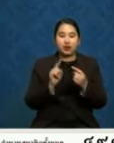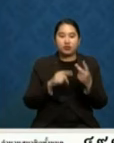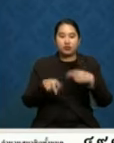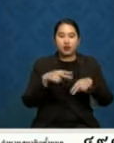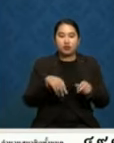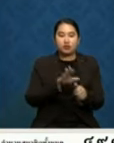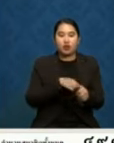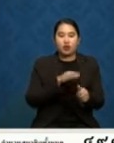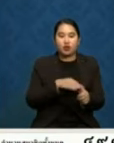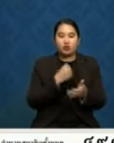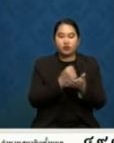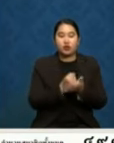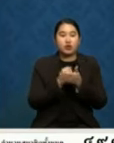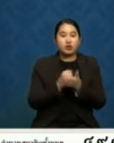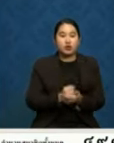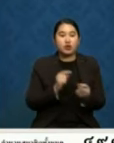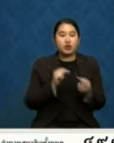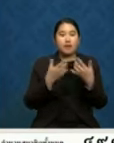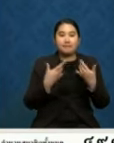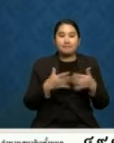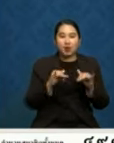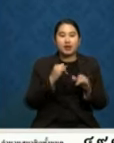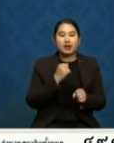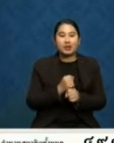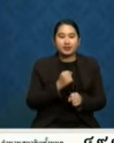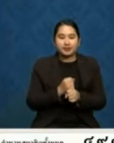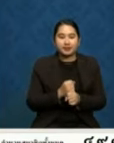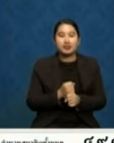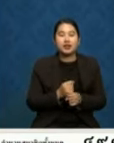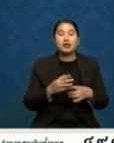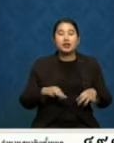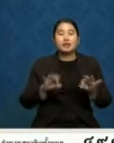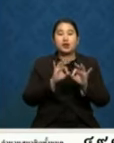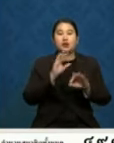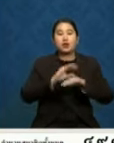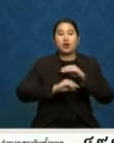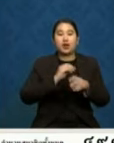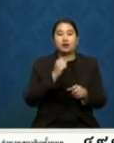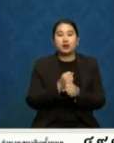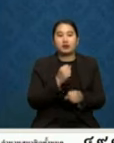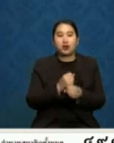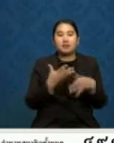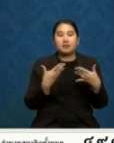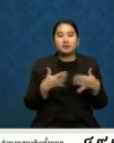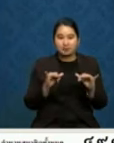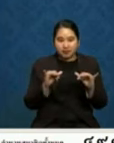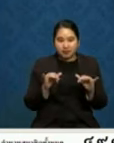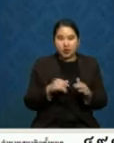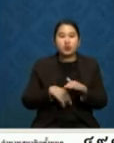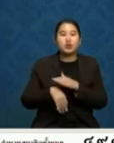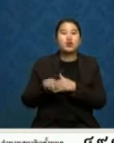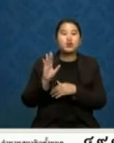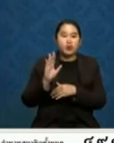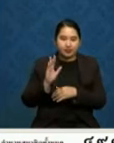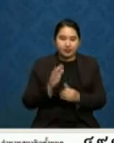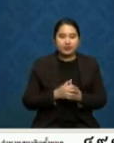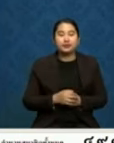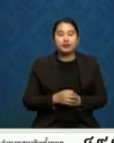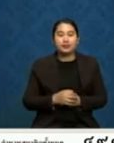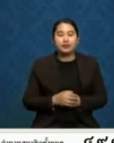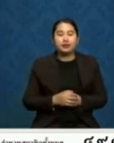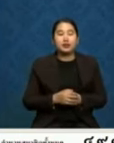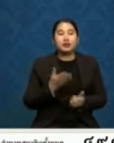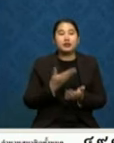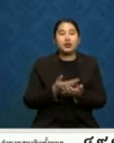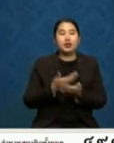สงเคราะห์ช่วยเหลือภายหลังปล่อยซึ่งเป็นโครงการสำคัญที่จะก่อนที่จะปล่อยผู้ต้องหาออกไปสู่โลกภายนอกนะครับมี